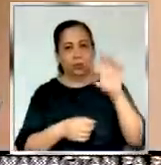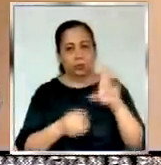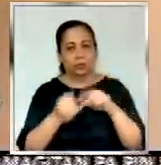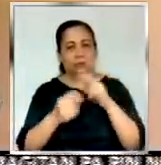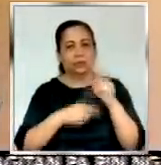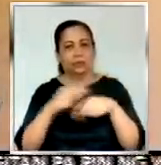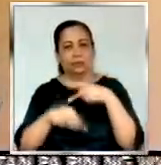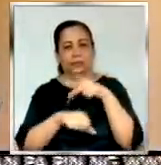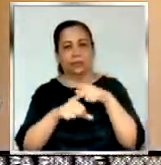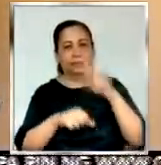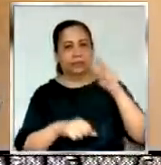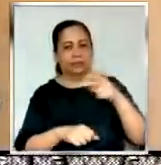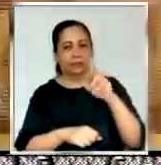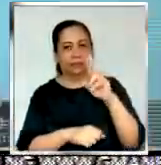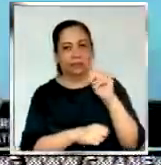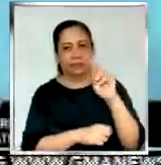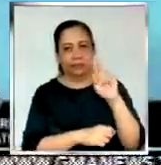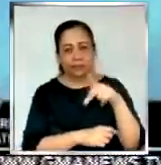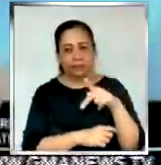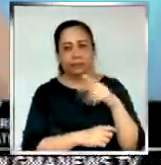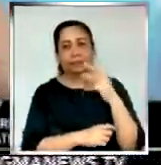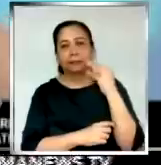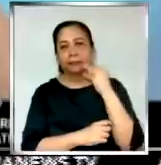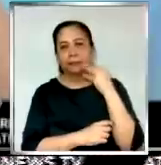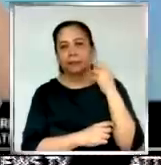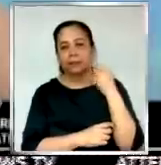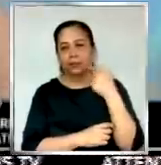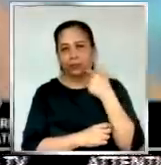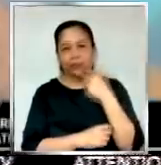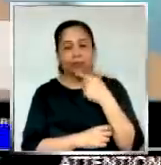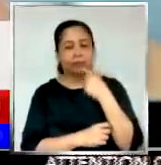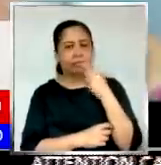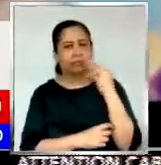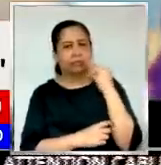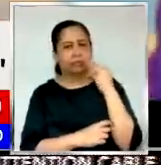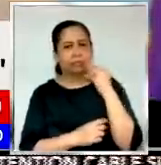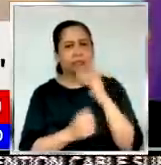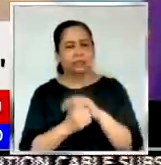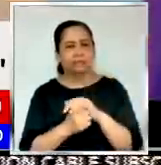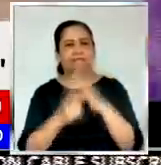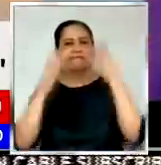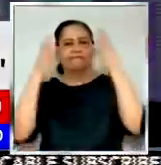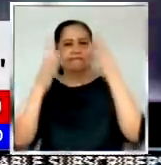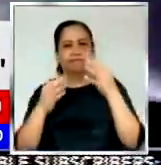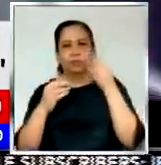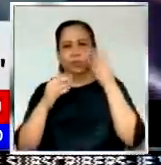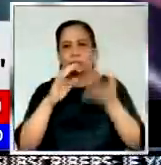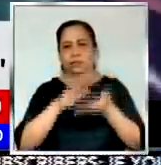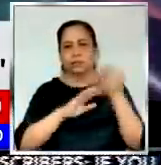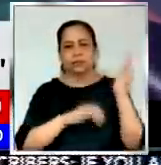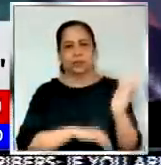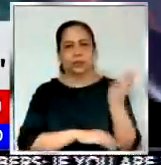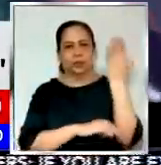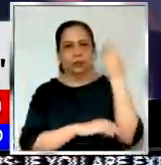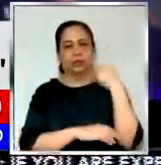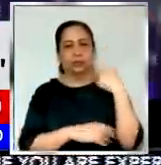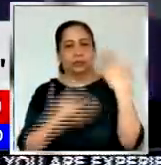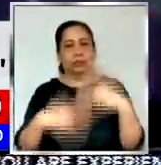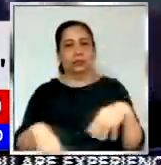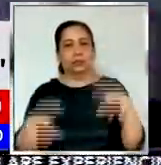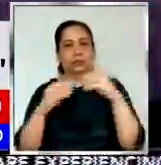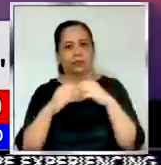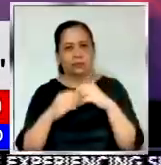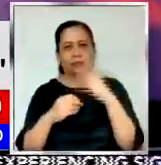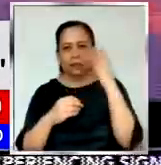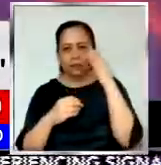second runner-up na si Michelle Gumabaw. Sabi ni Michelle, nagdesisyon siyang umuwi kahapon ng umaga matapos mabatid in advance